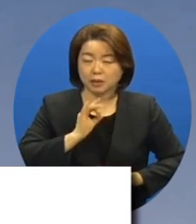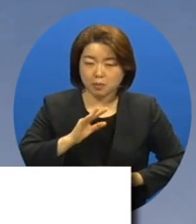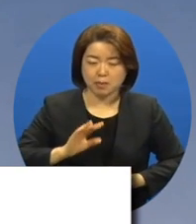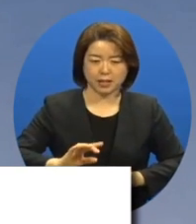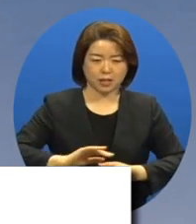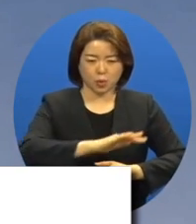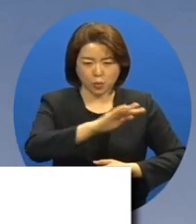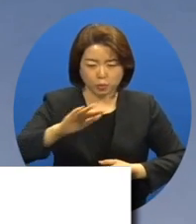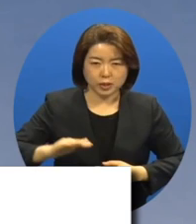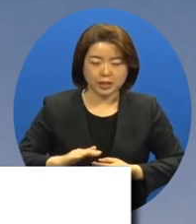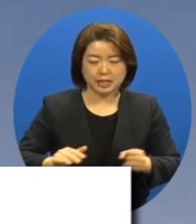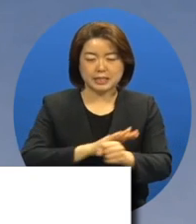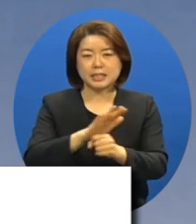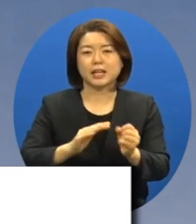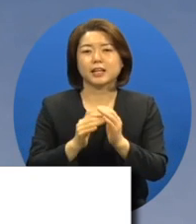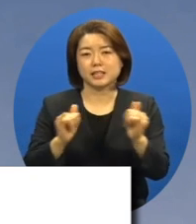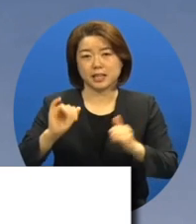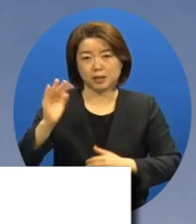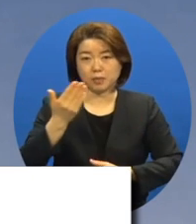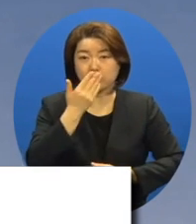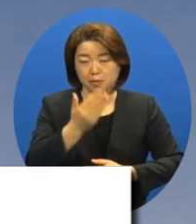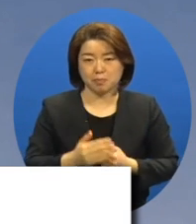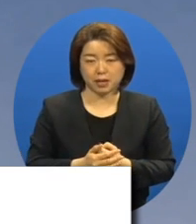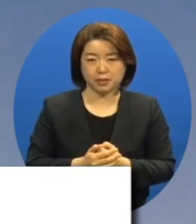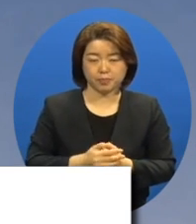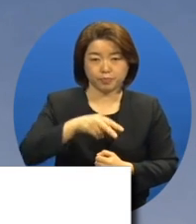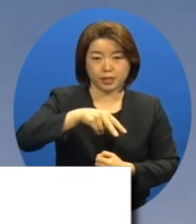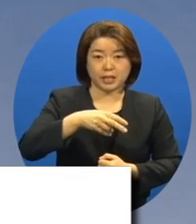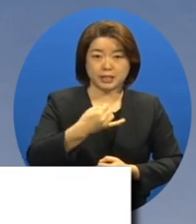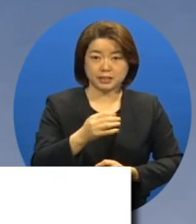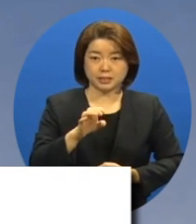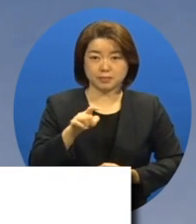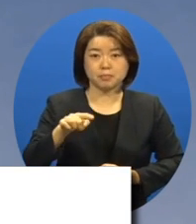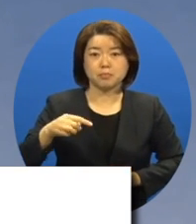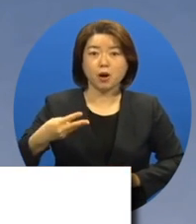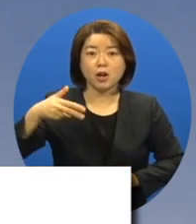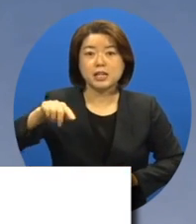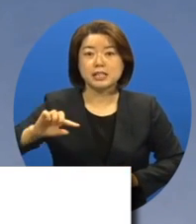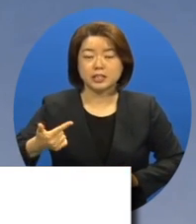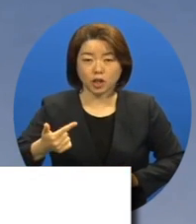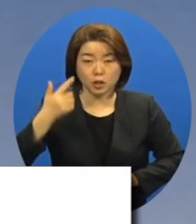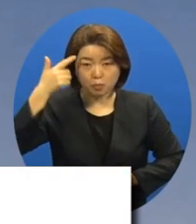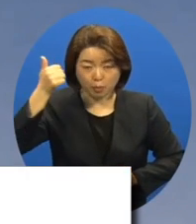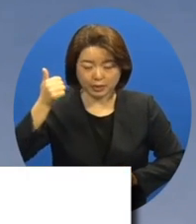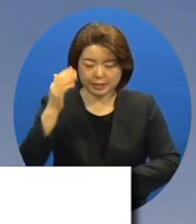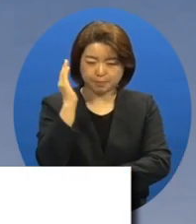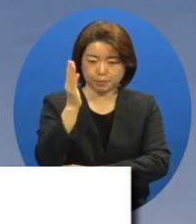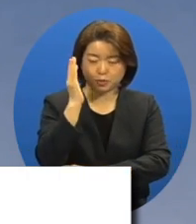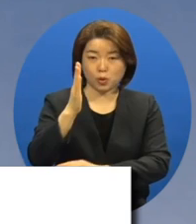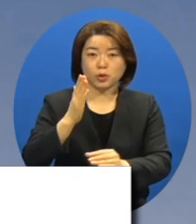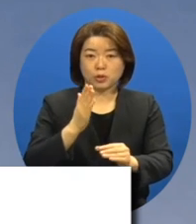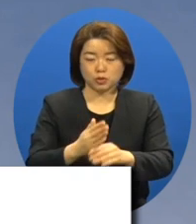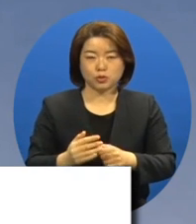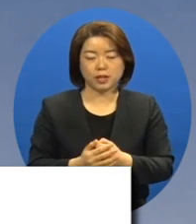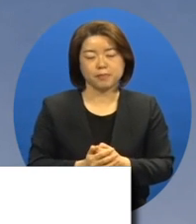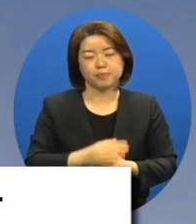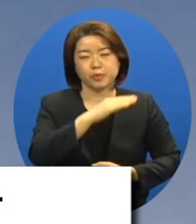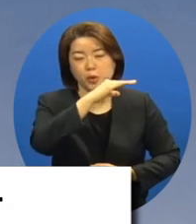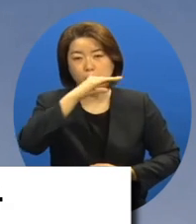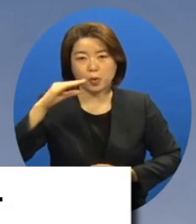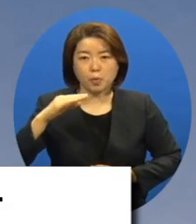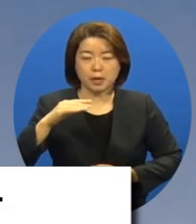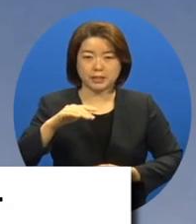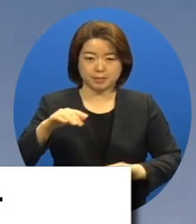사랑의 사람이 될 수 있는 겁니다 스펄전 설교 중에 올바른 교리를 가지고